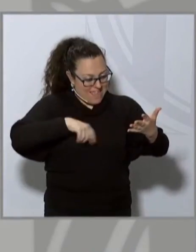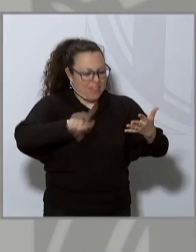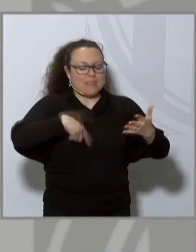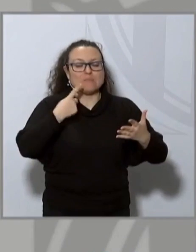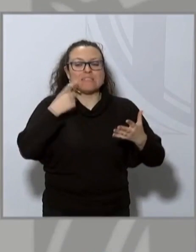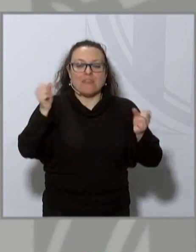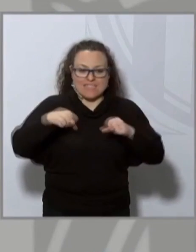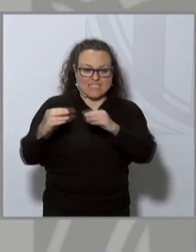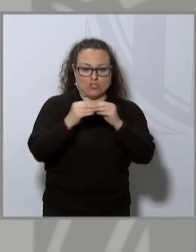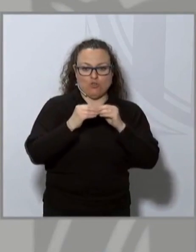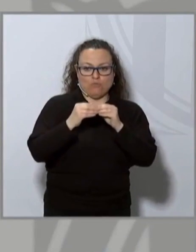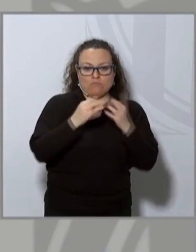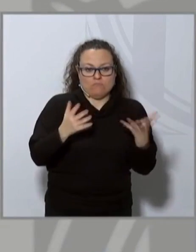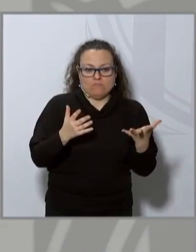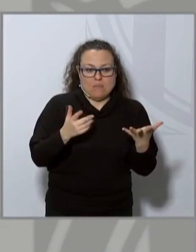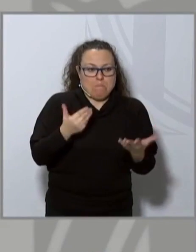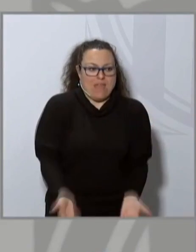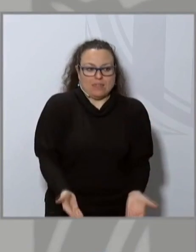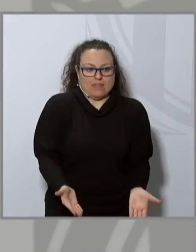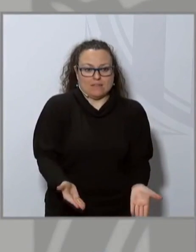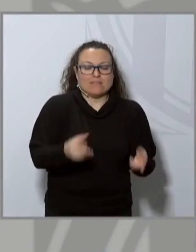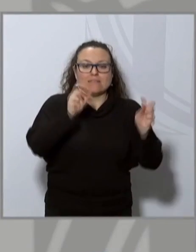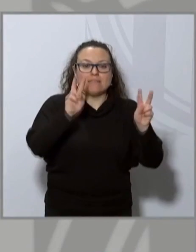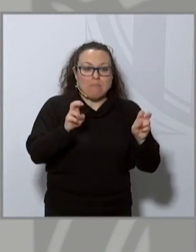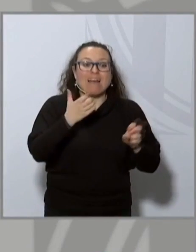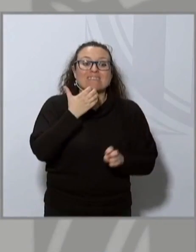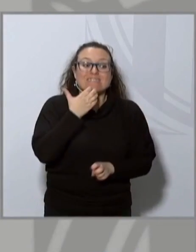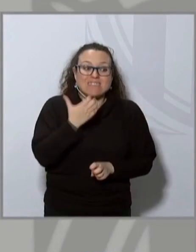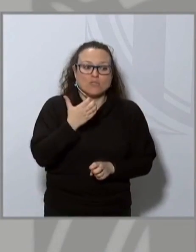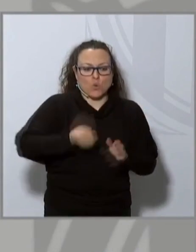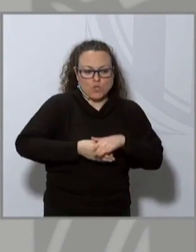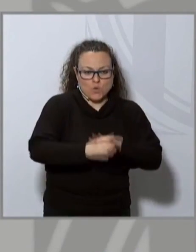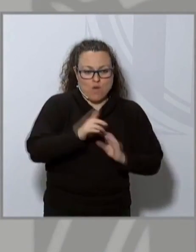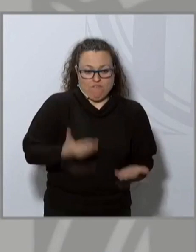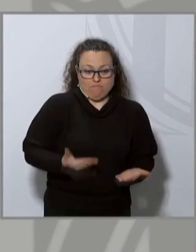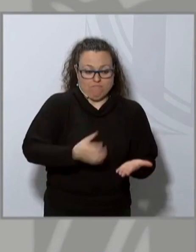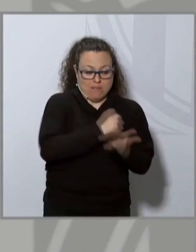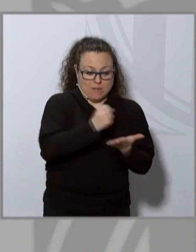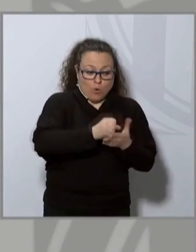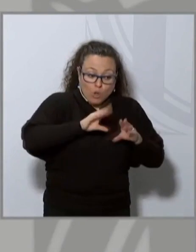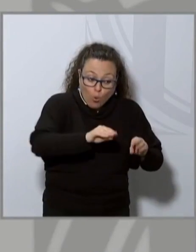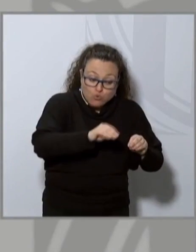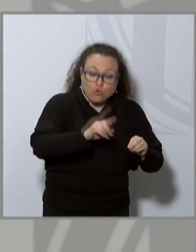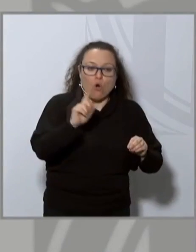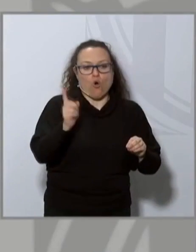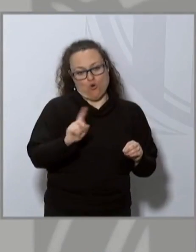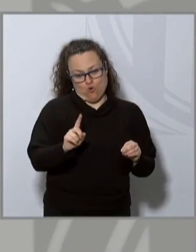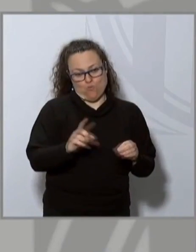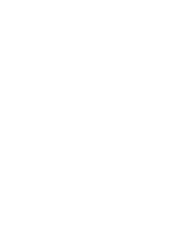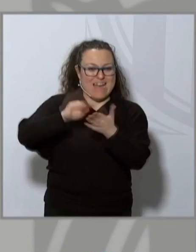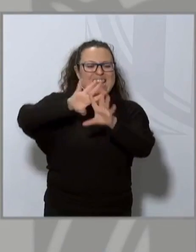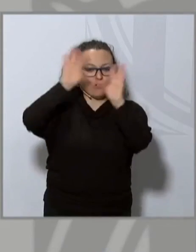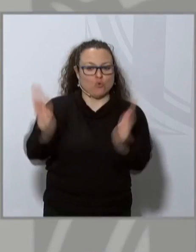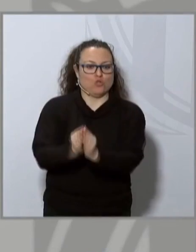la decisió gairebé amb caràcter immediat sobre si continua vigent l'ús del passaport o es